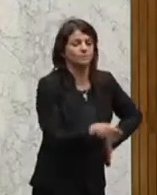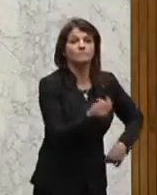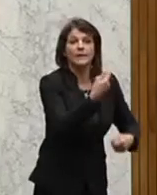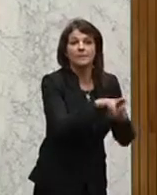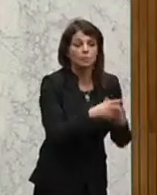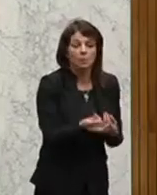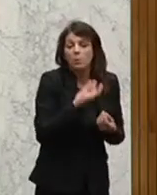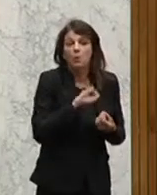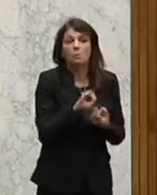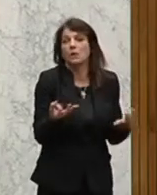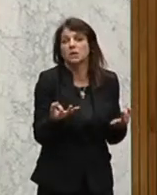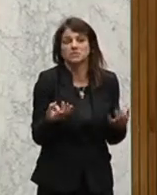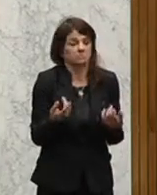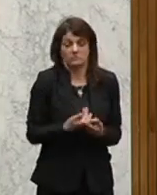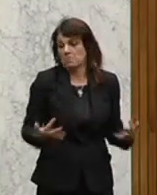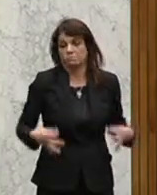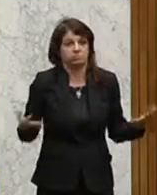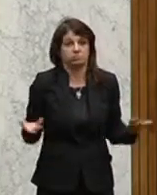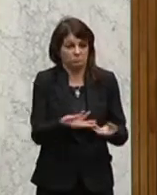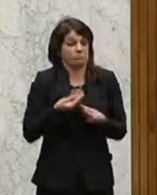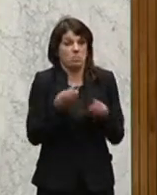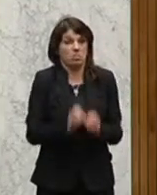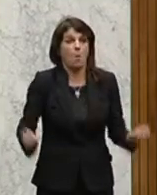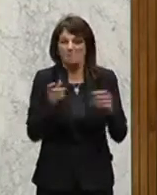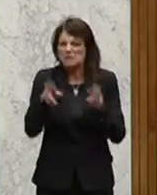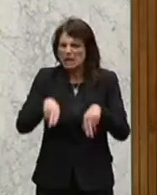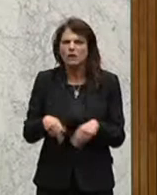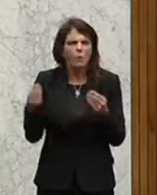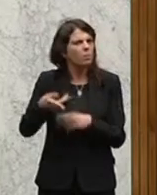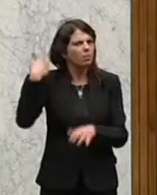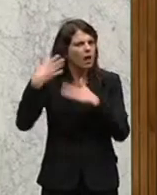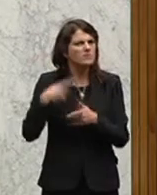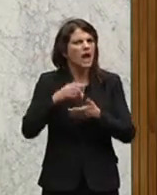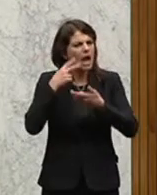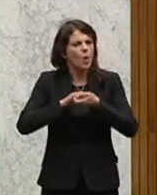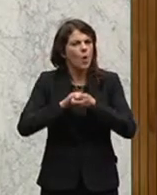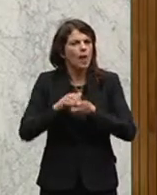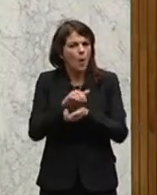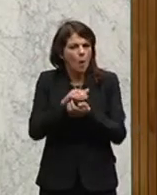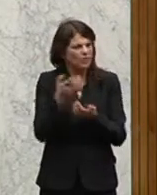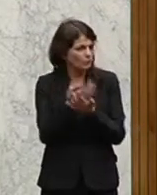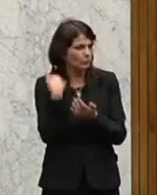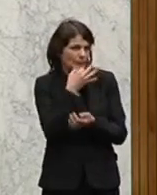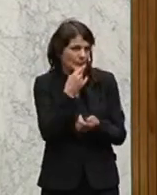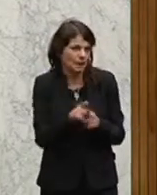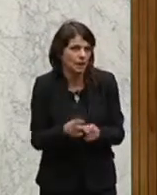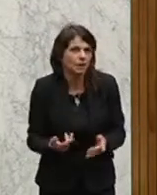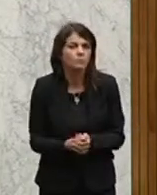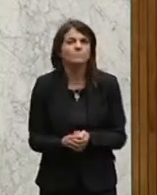bekommen oder fast nichts, würden leer ausgehen, was auch richtig so wäre. Denn die haben sich damals, so wie der Herr Kollege Kogler das gesagt